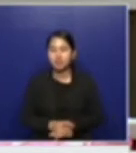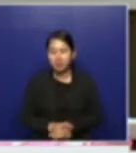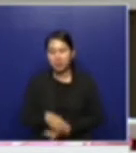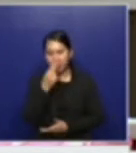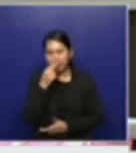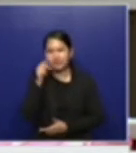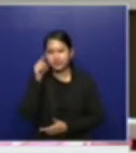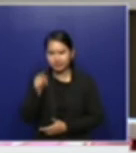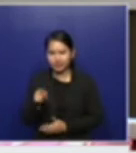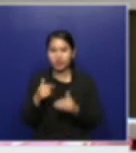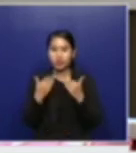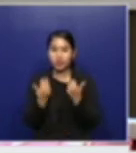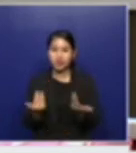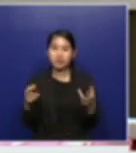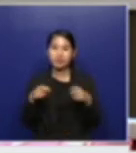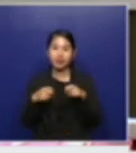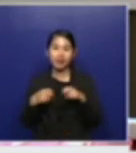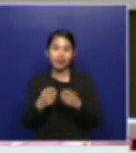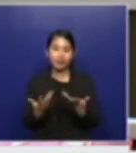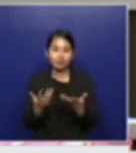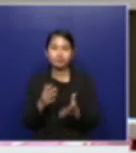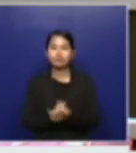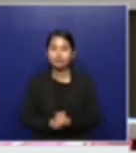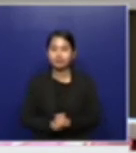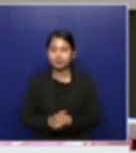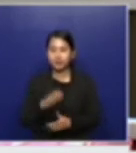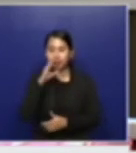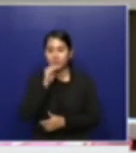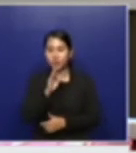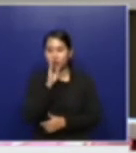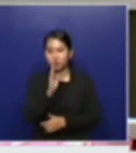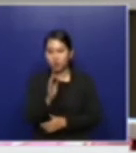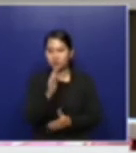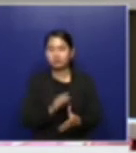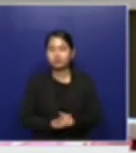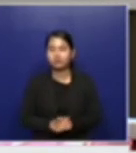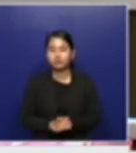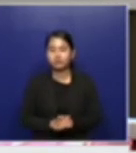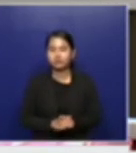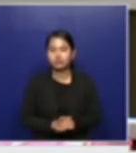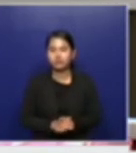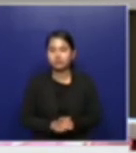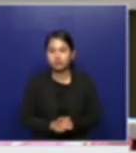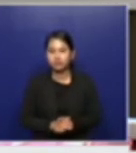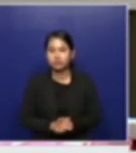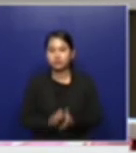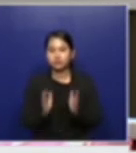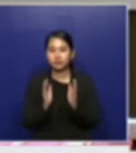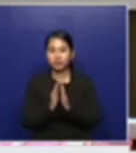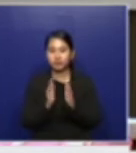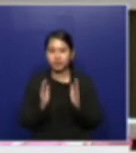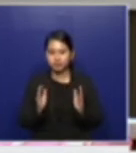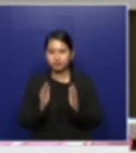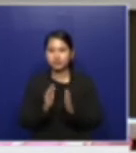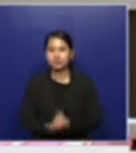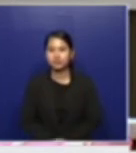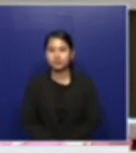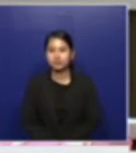เกิดกับบ้านเมืองในวันนี้อย่างตรงไปตรงมาไม่นั้นเขาไม่เรียกว่าครูมานิตครับขอพระคุณครับท่านประธานนะ